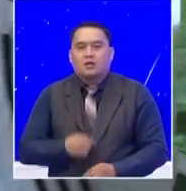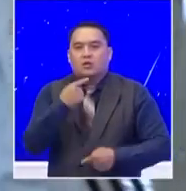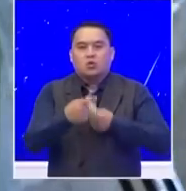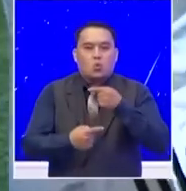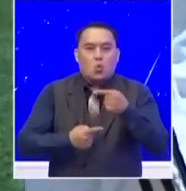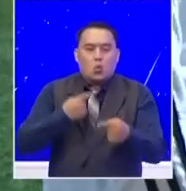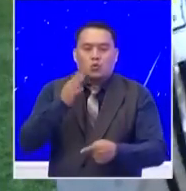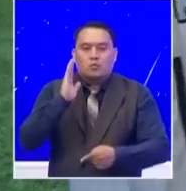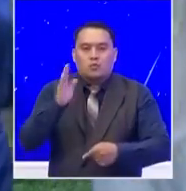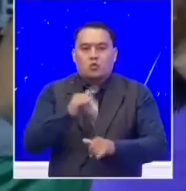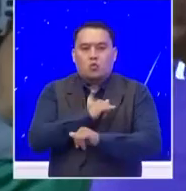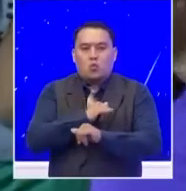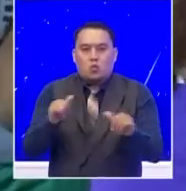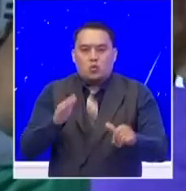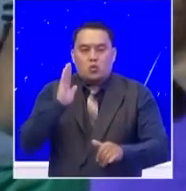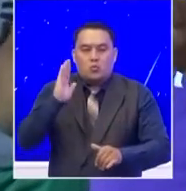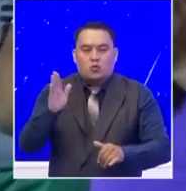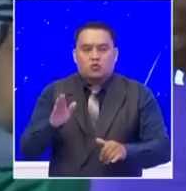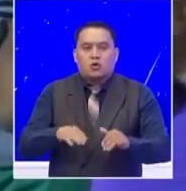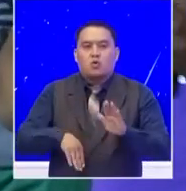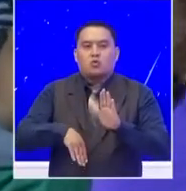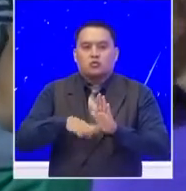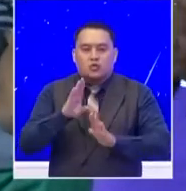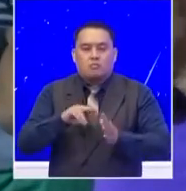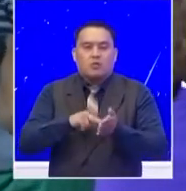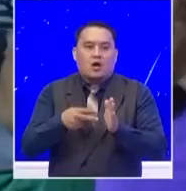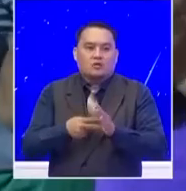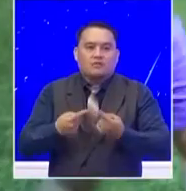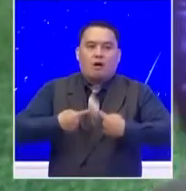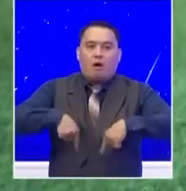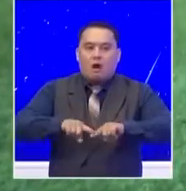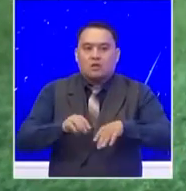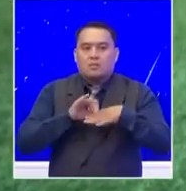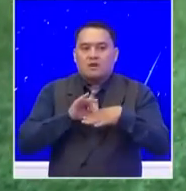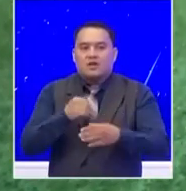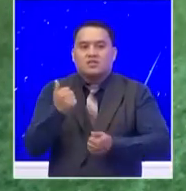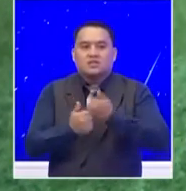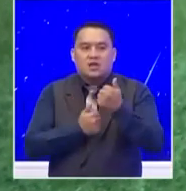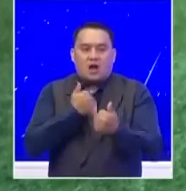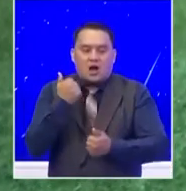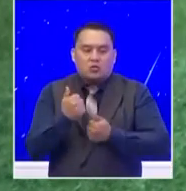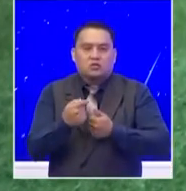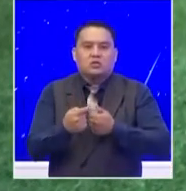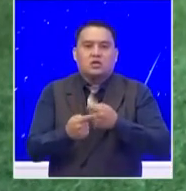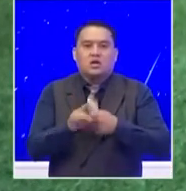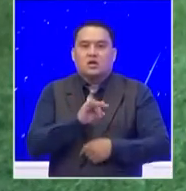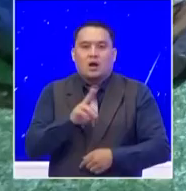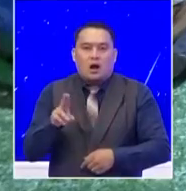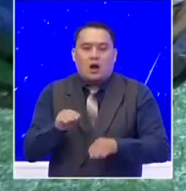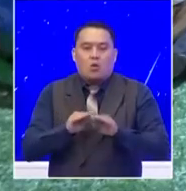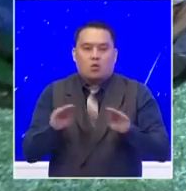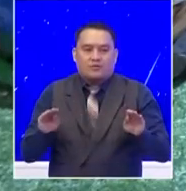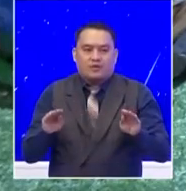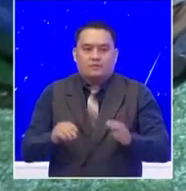традиционным, а его география с каждым годом будет расширяться. В планах у организаторов провести соревнования уже на республиканском